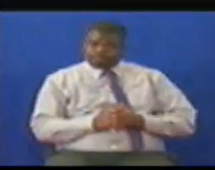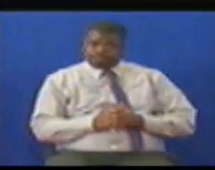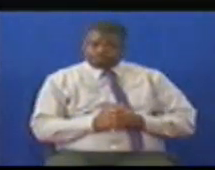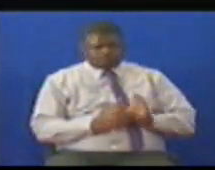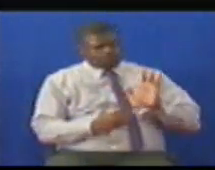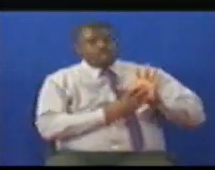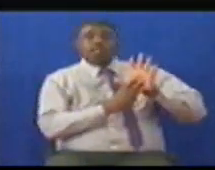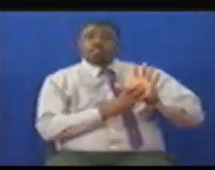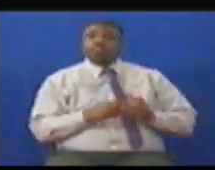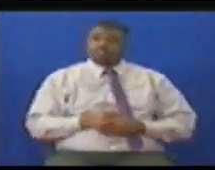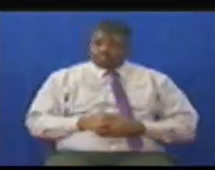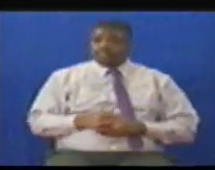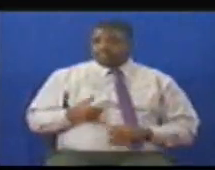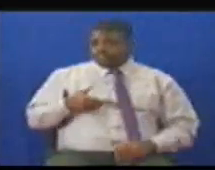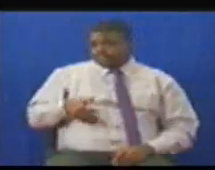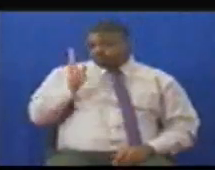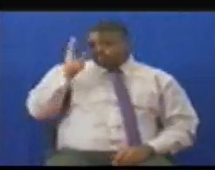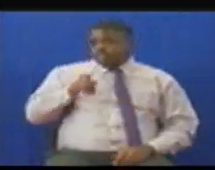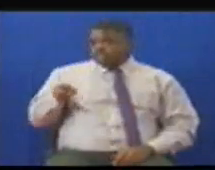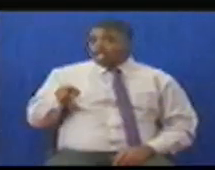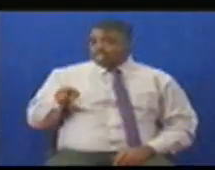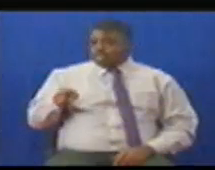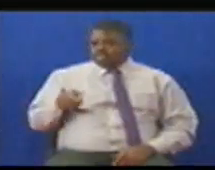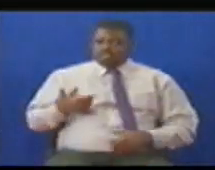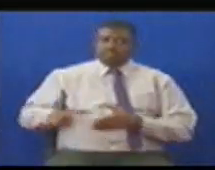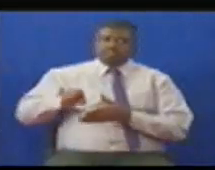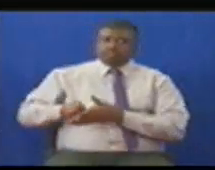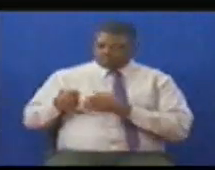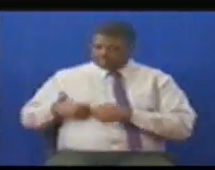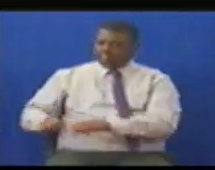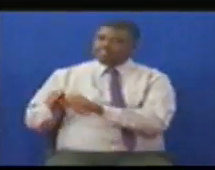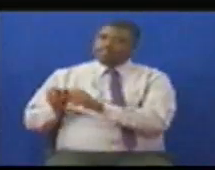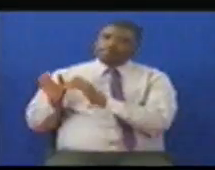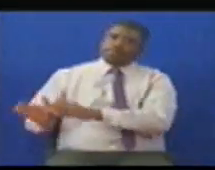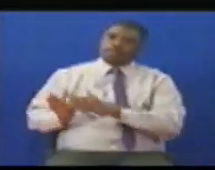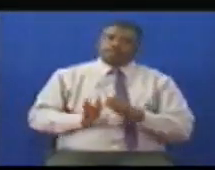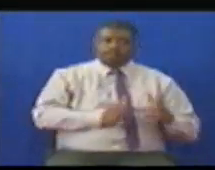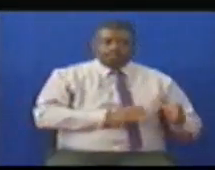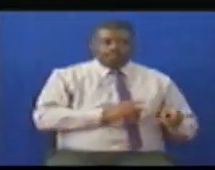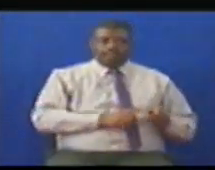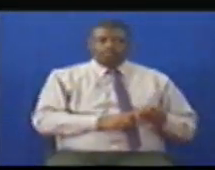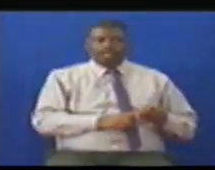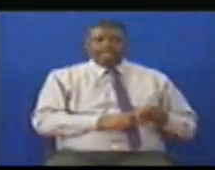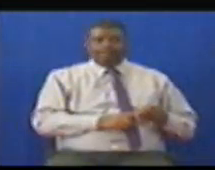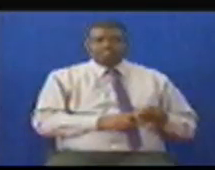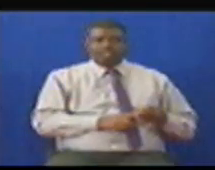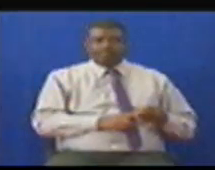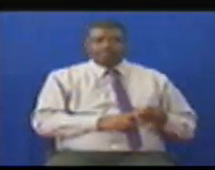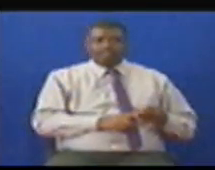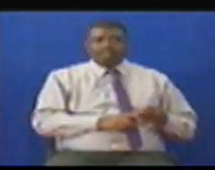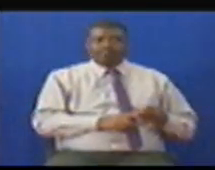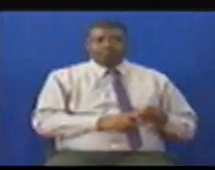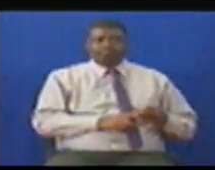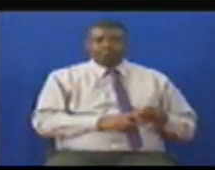Nane, serikali iongeze kiasi kinachoingia katika utekelezaji wa mpango wa kunusuru kaya maskini, kwani bado mchango wake ni mdogo